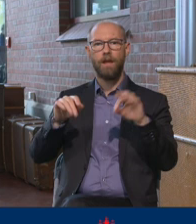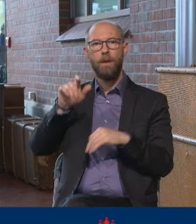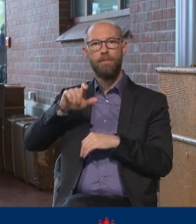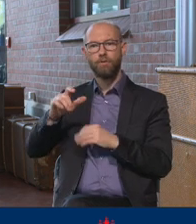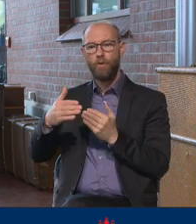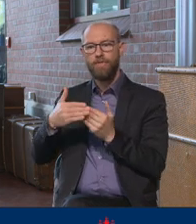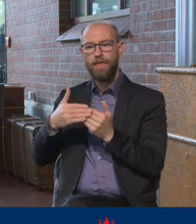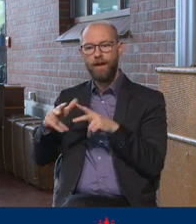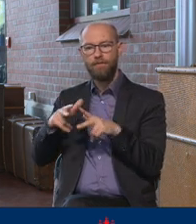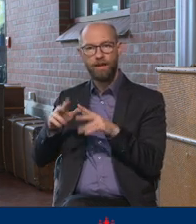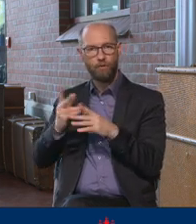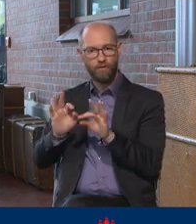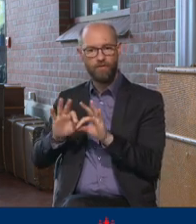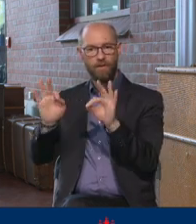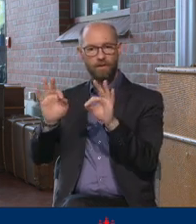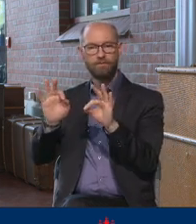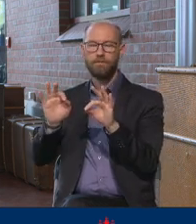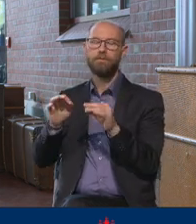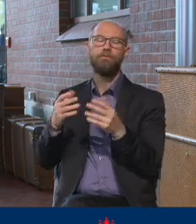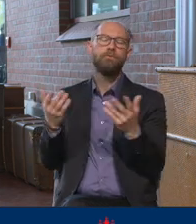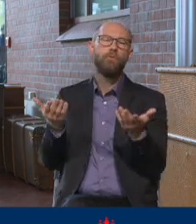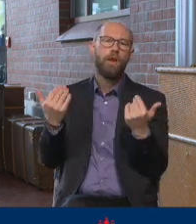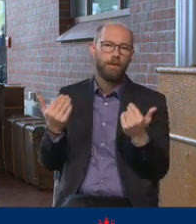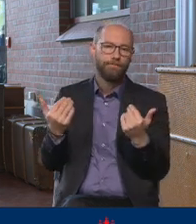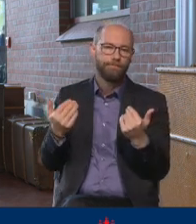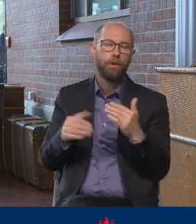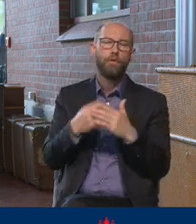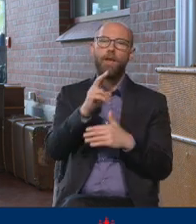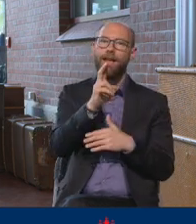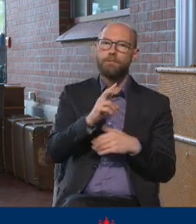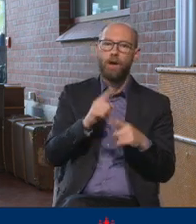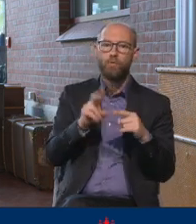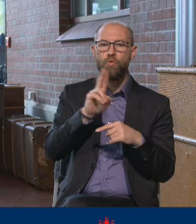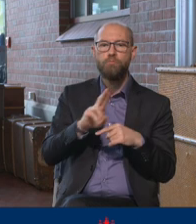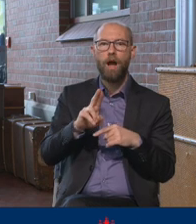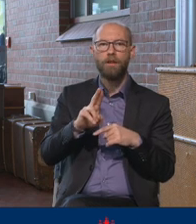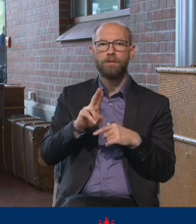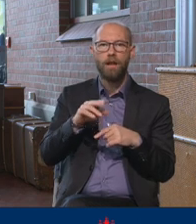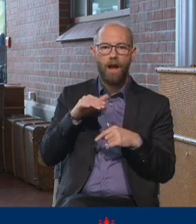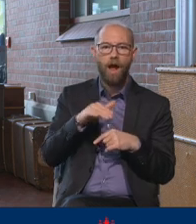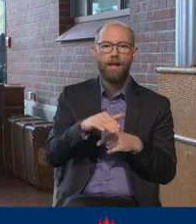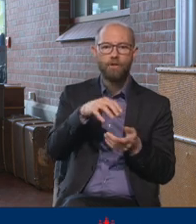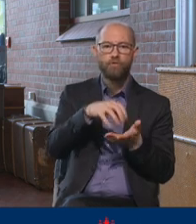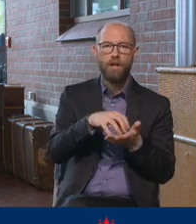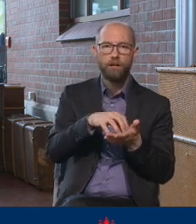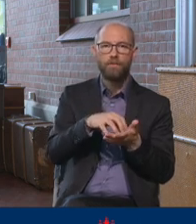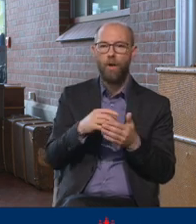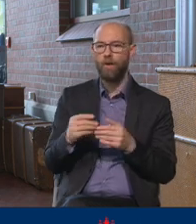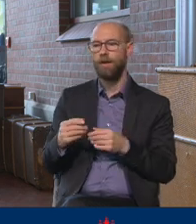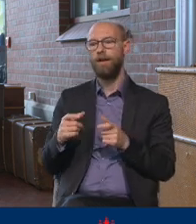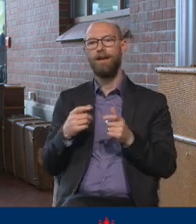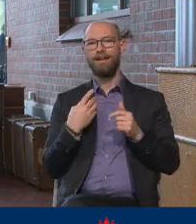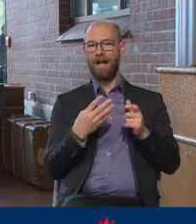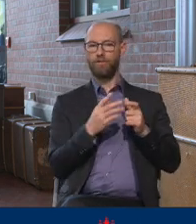deutlich gestärkt durch die neuen u und s bahn haltestellen elbbrücken auch in richtung grasbrook wird es eine neue u bahn haltestelle geben aber auch die